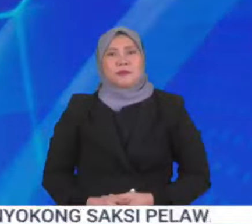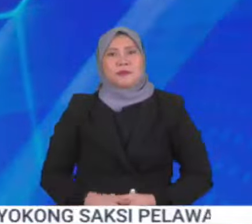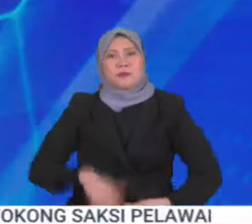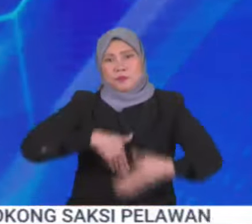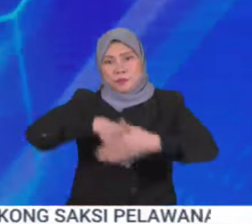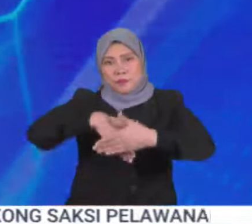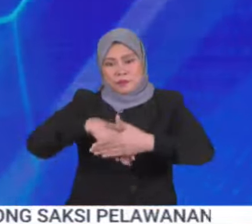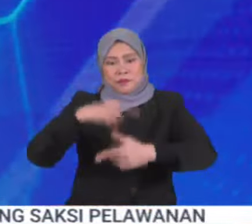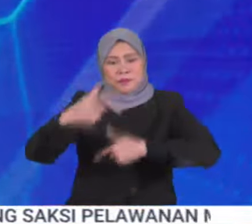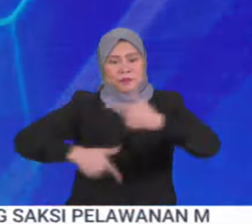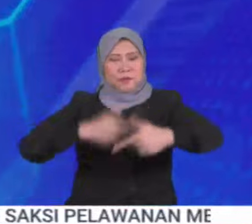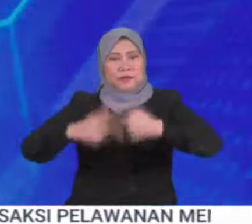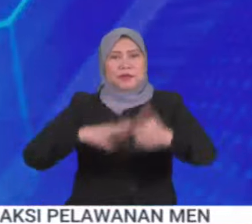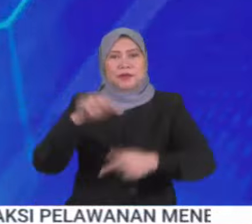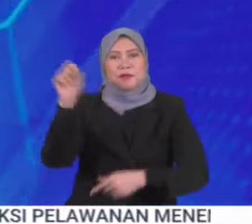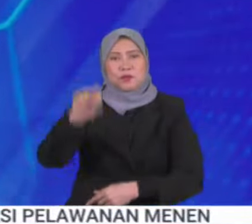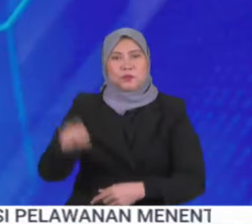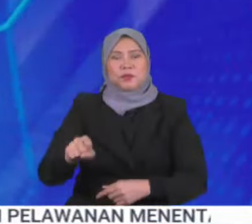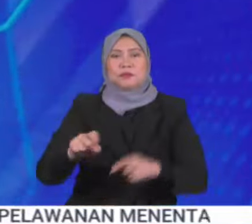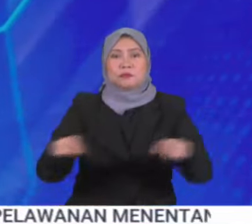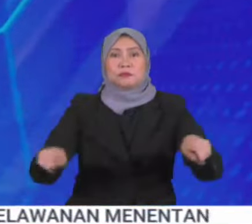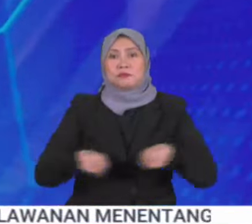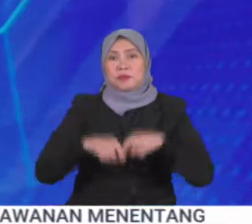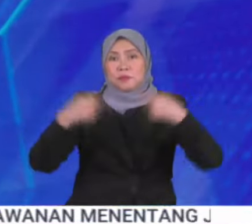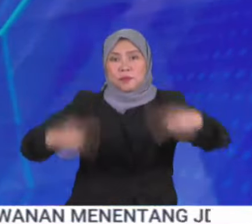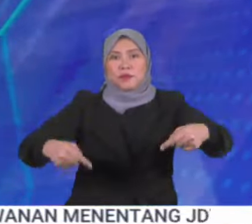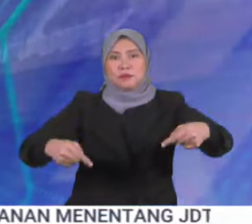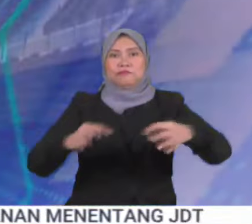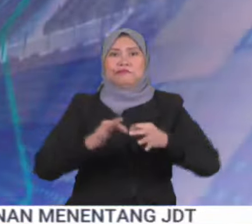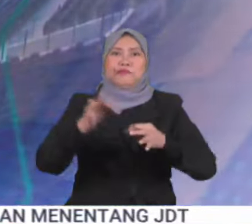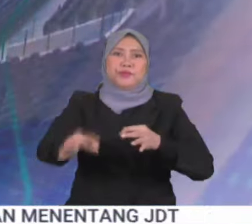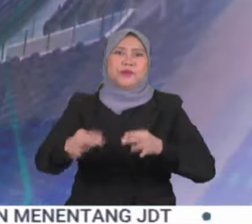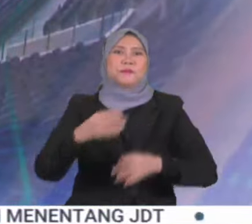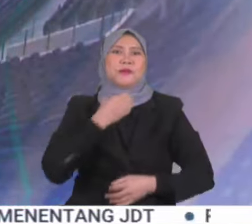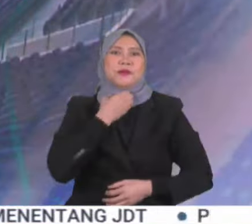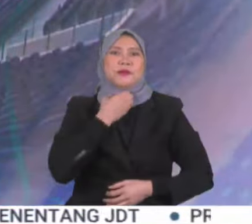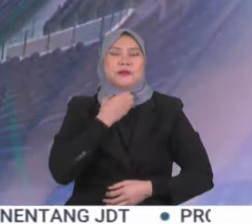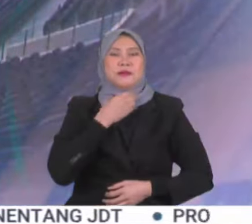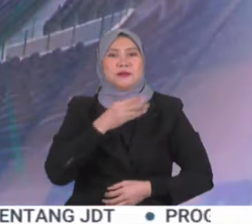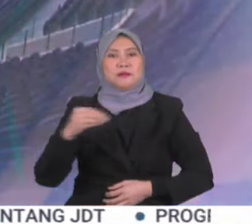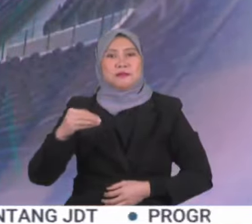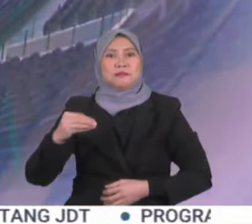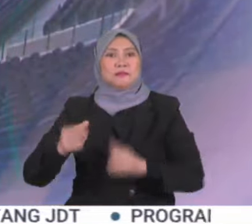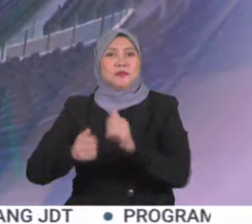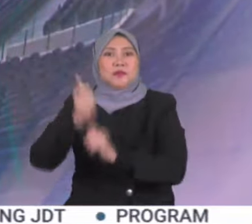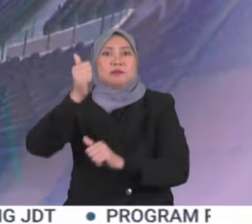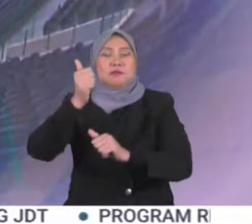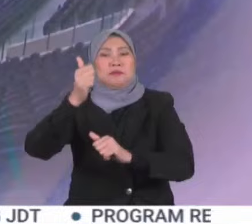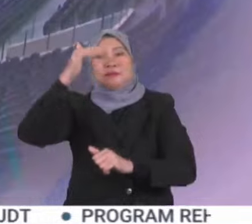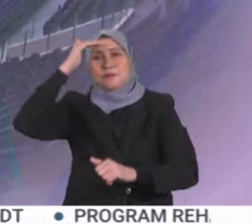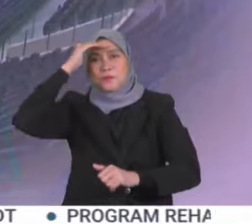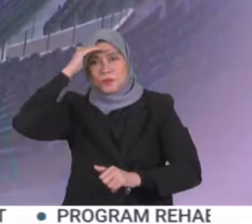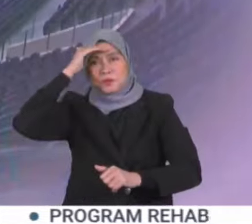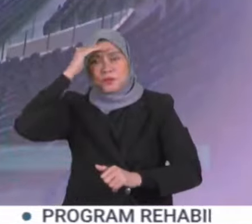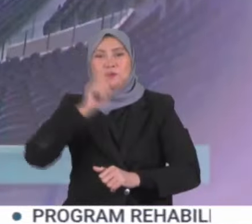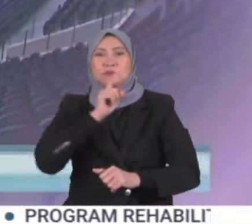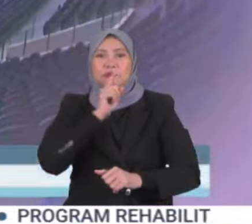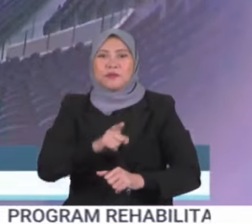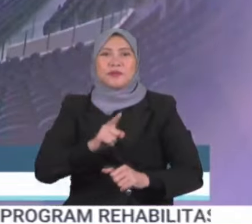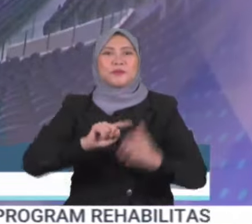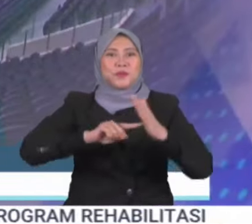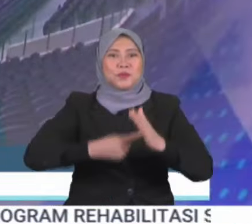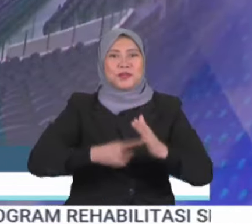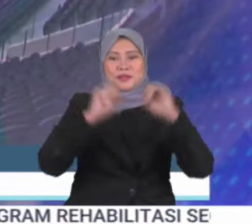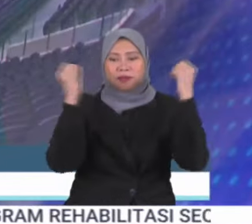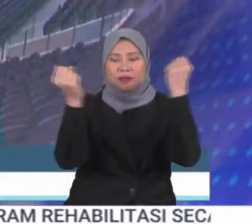Bola sepak Liga Super. Venue perlawanan tertunda antara Perak FC dan juara bertahan Johor Darul Takzim JDT yang sepatutnya